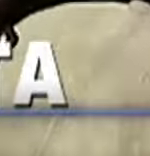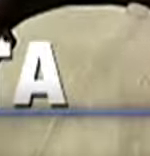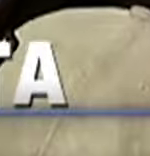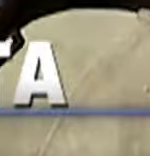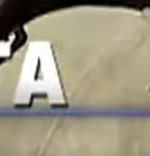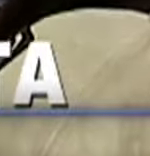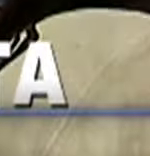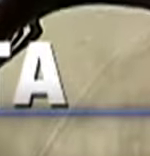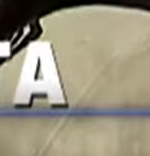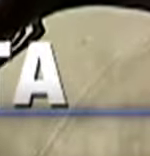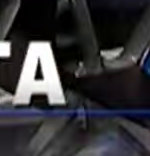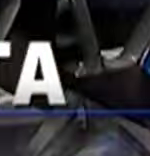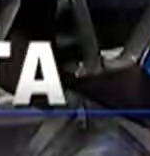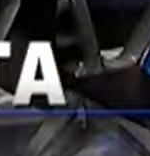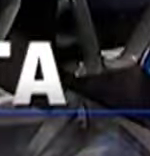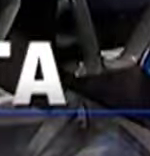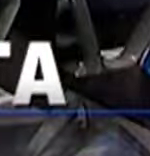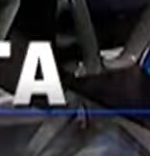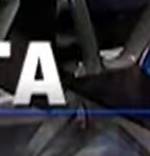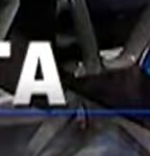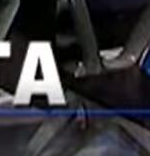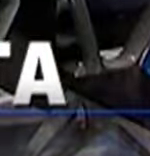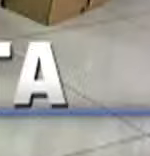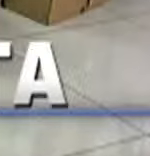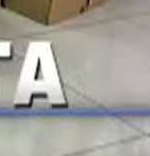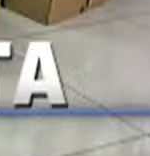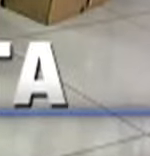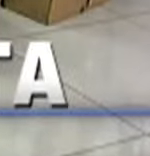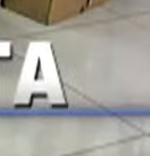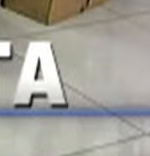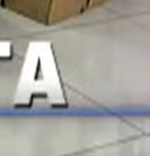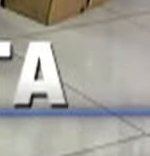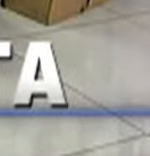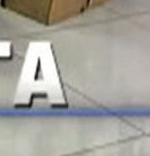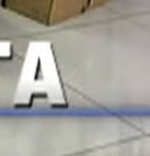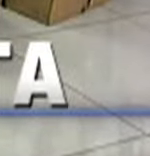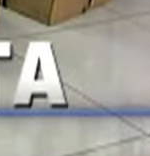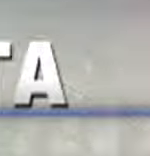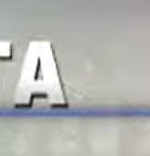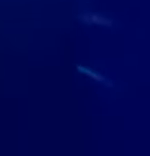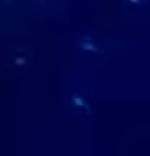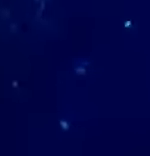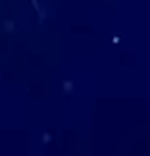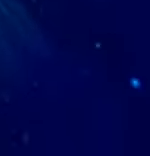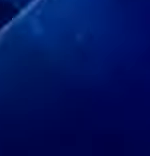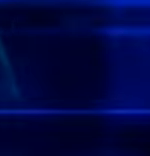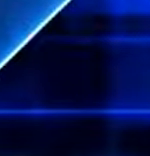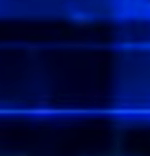sa bus terminal ngayong huling weekend, bago ang mahal na araw, silipin natin live.